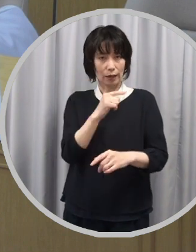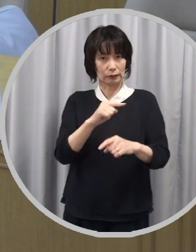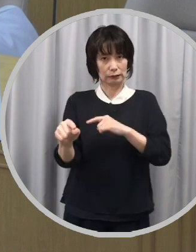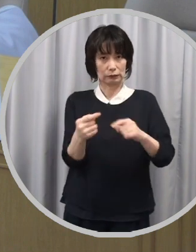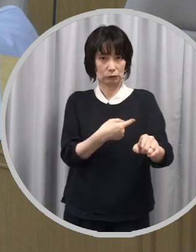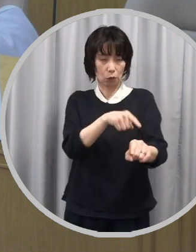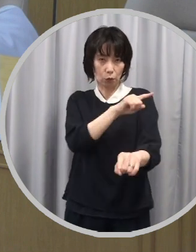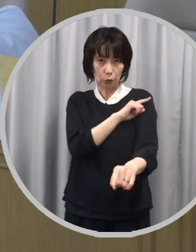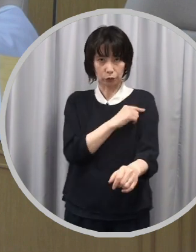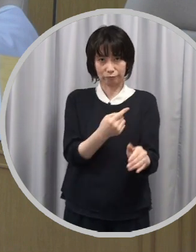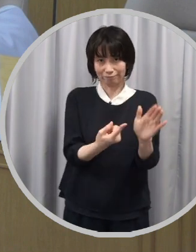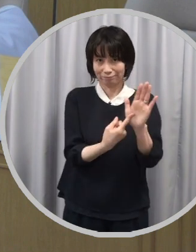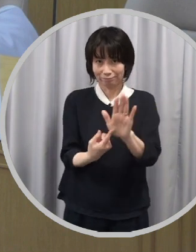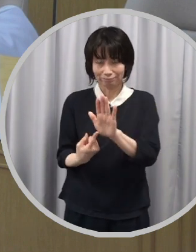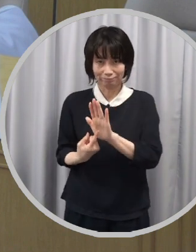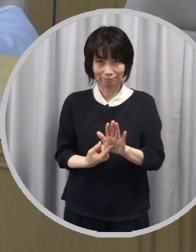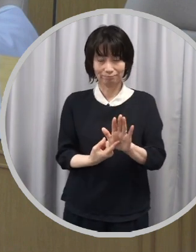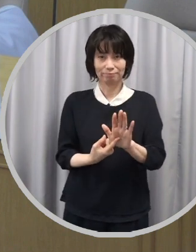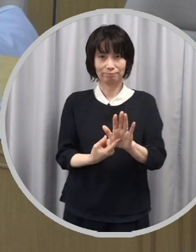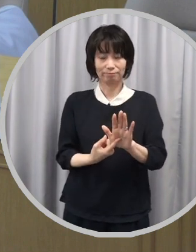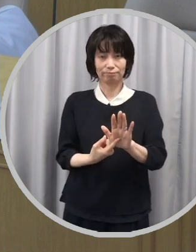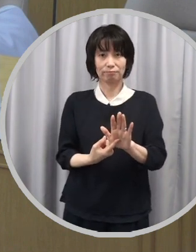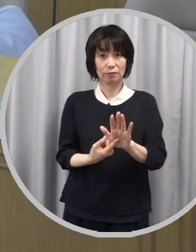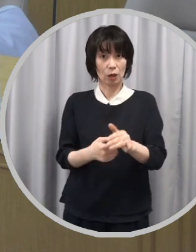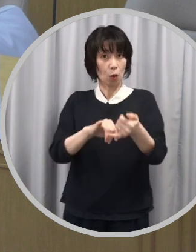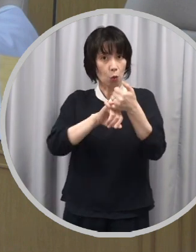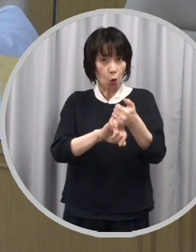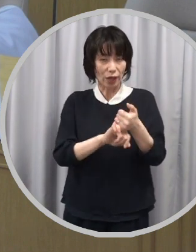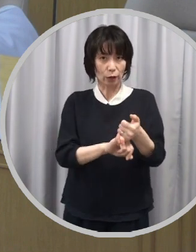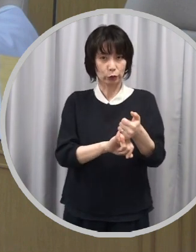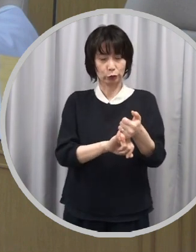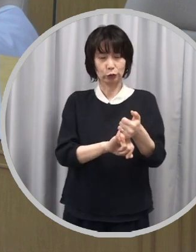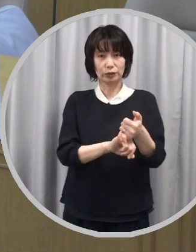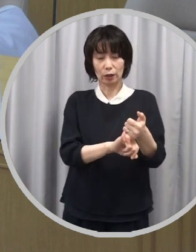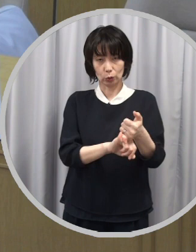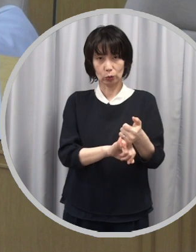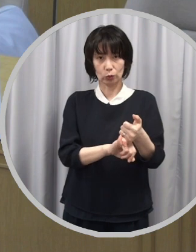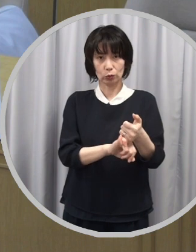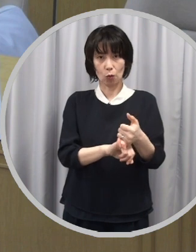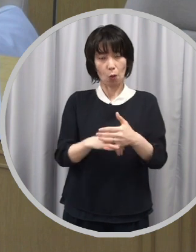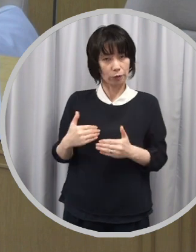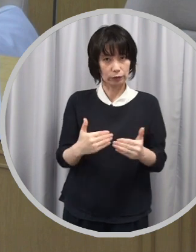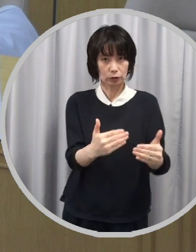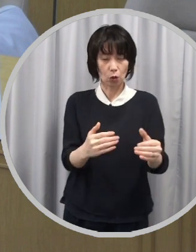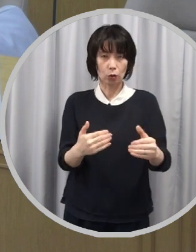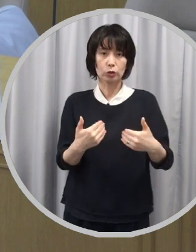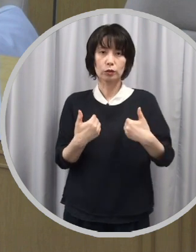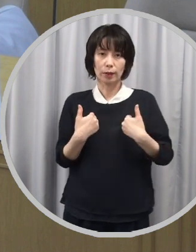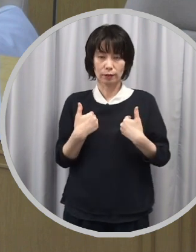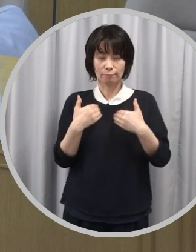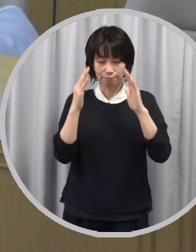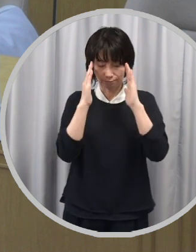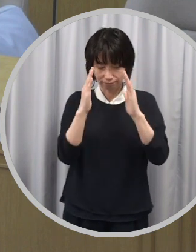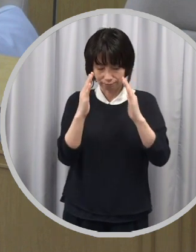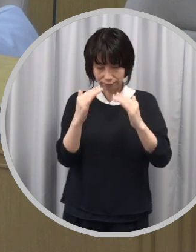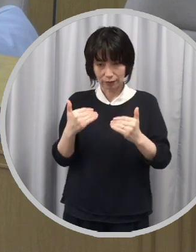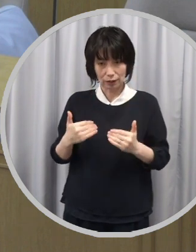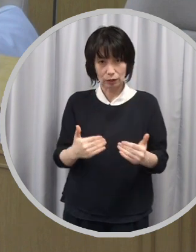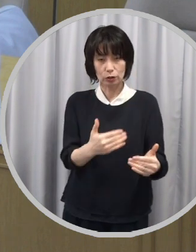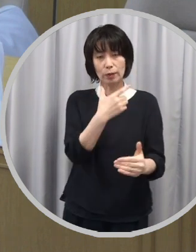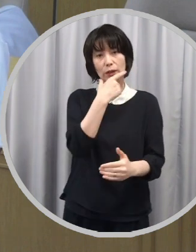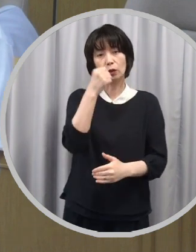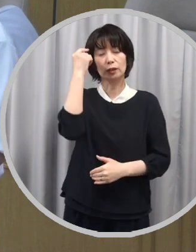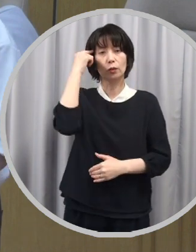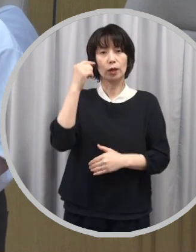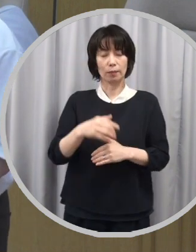導力を遺憾なく発揮され、この公約約束を遂行すべく邁進していただきたいと